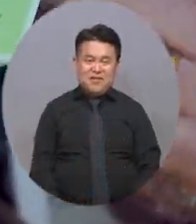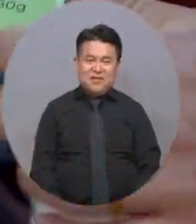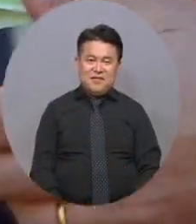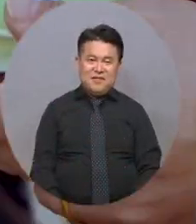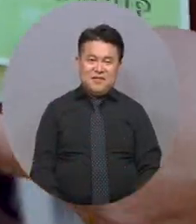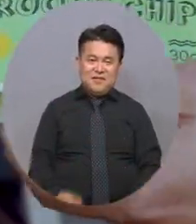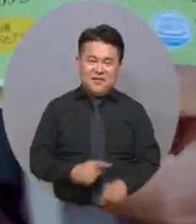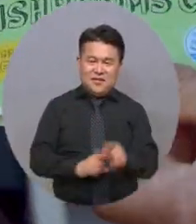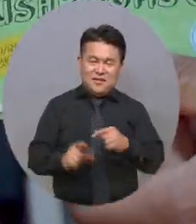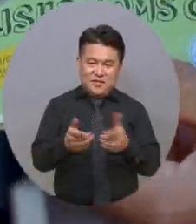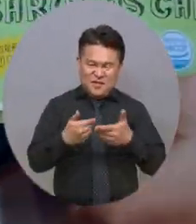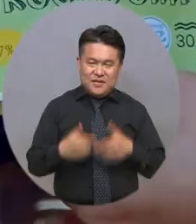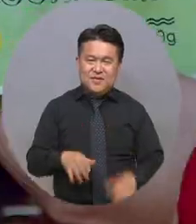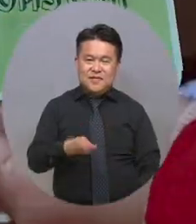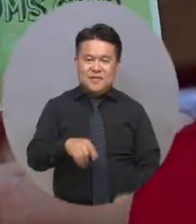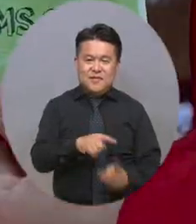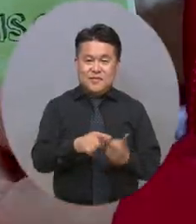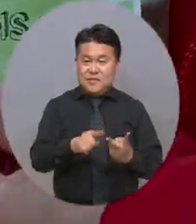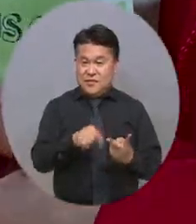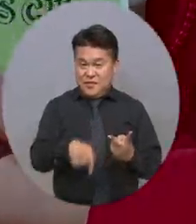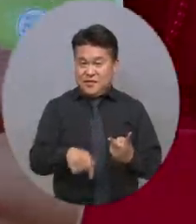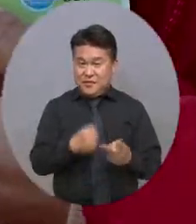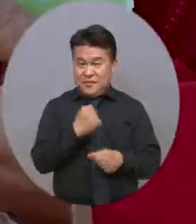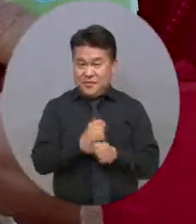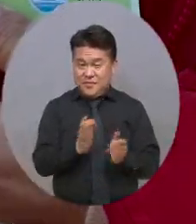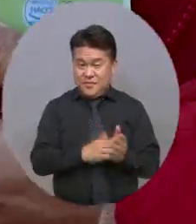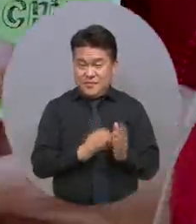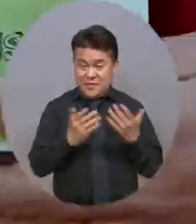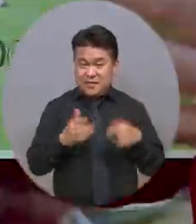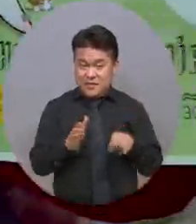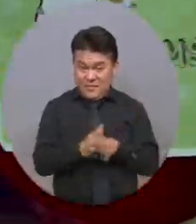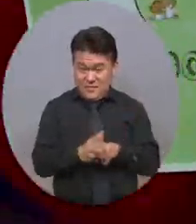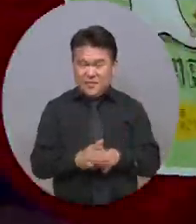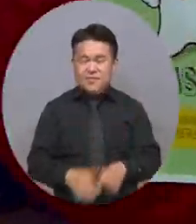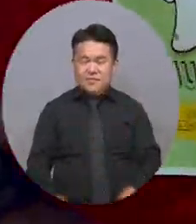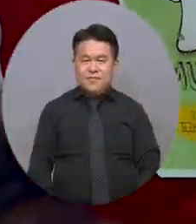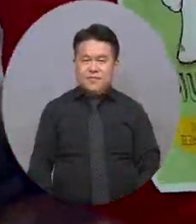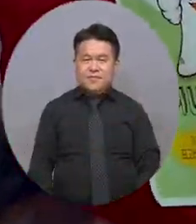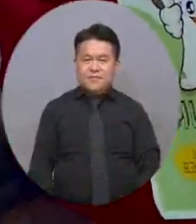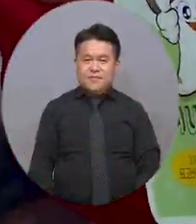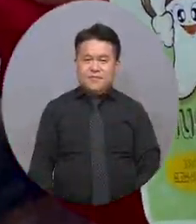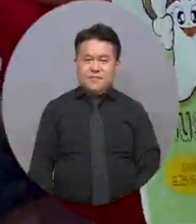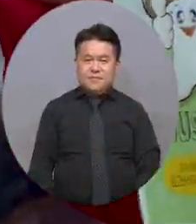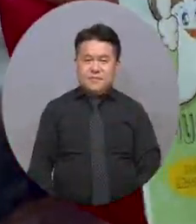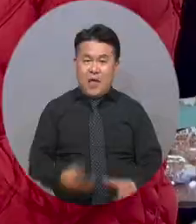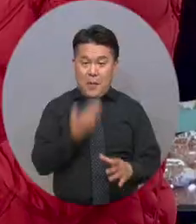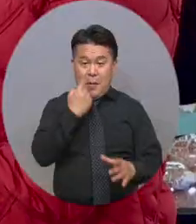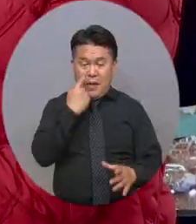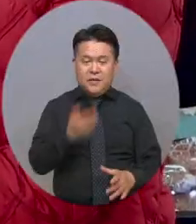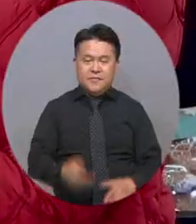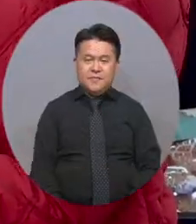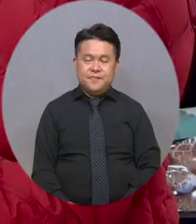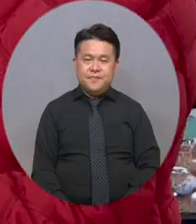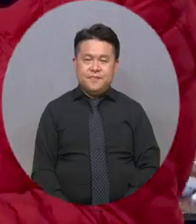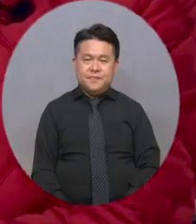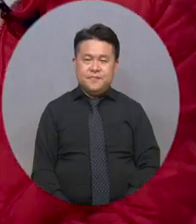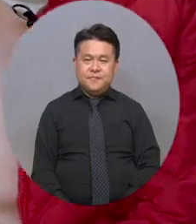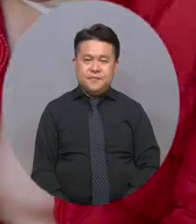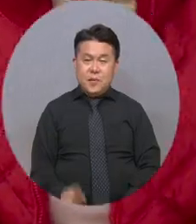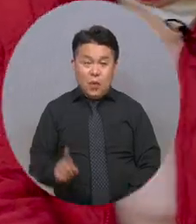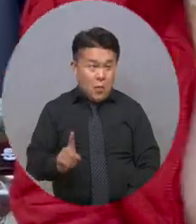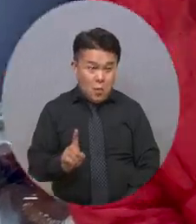그래요? 저희가 지금 요 두 가지 맛을 만들었는데. 아이들을 위한? 네네. 한번 들어보시면.